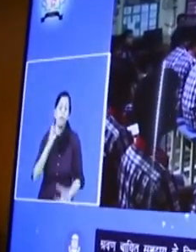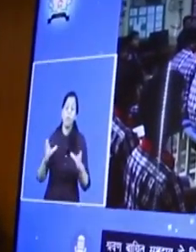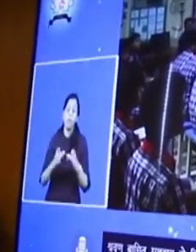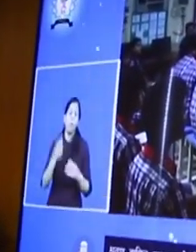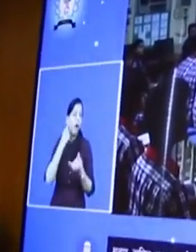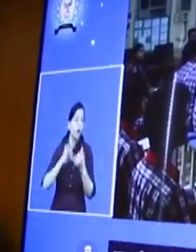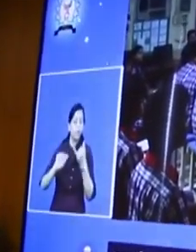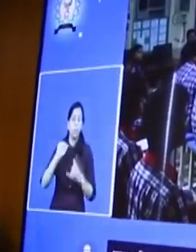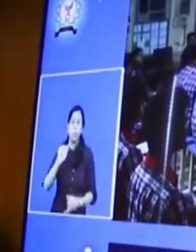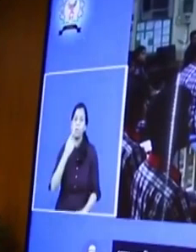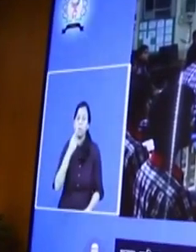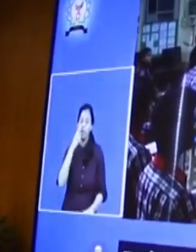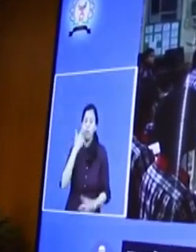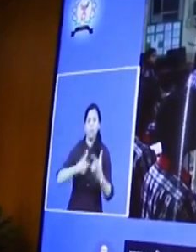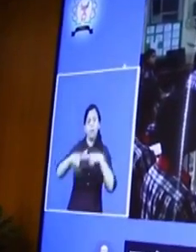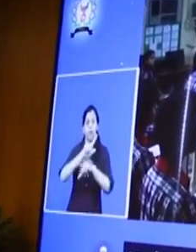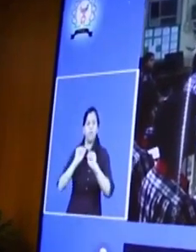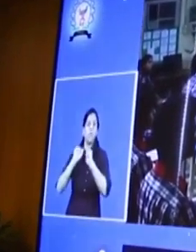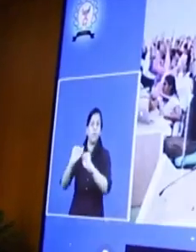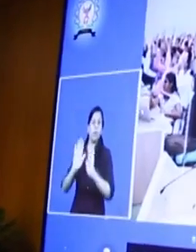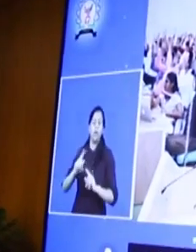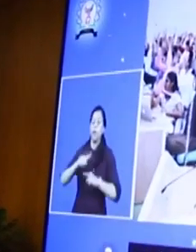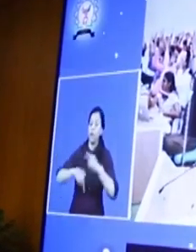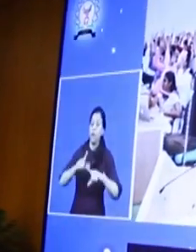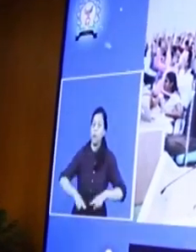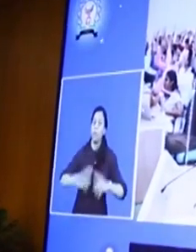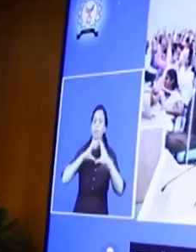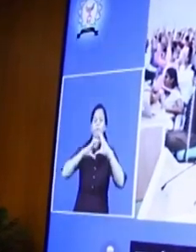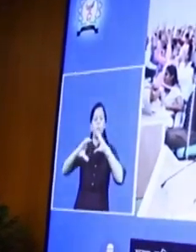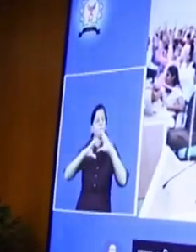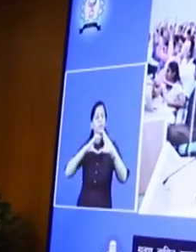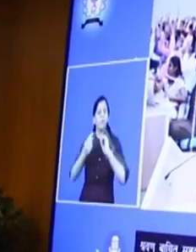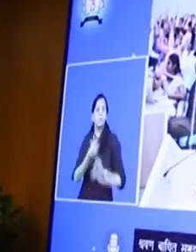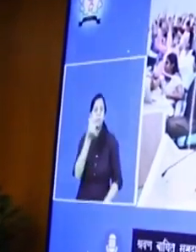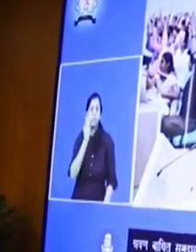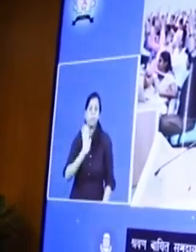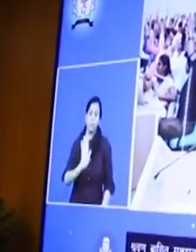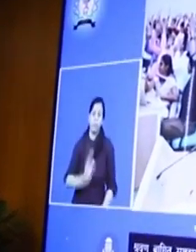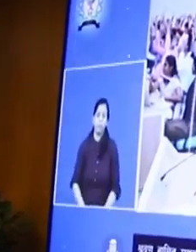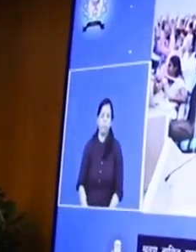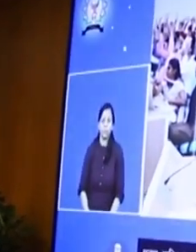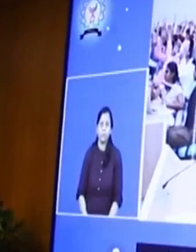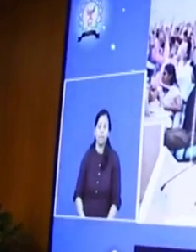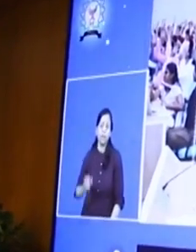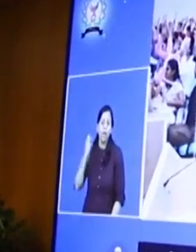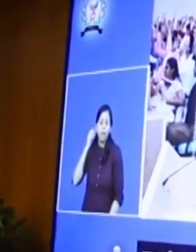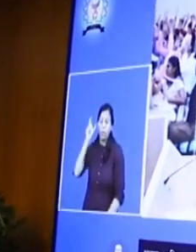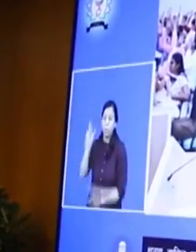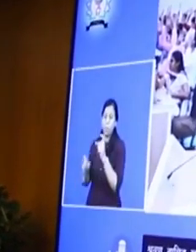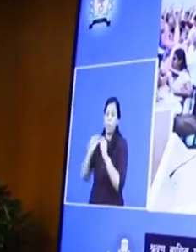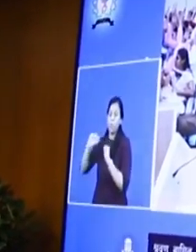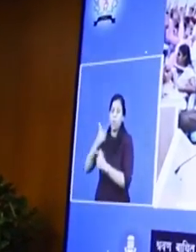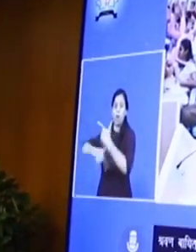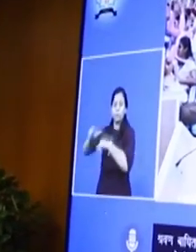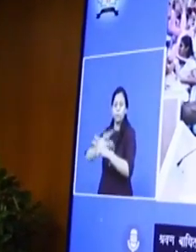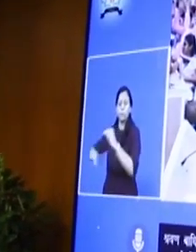ISL उनकी मातृभाषा है, जो उनकी दैनिक दिनचर्या में संचार के लिए प्रयोग की जाती है। जैसे कि श्रवण लोग अपनी मौखिक